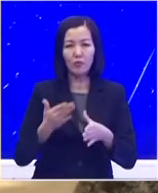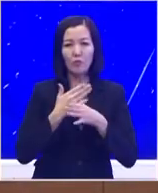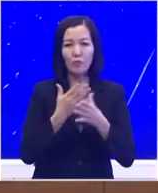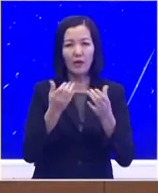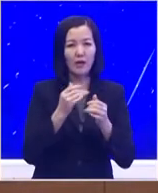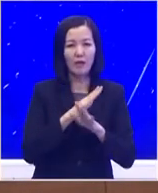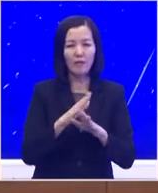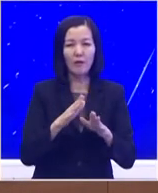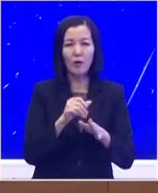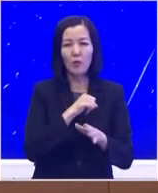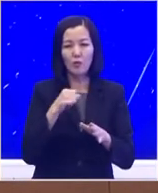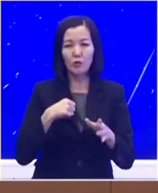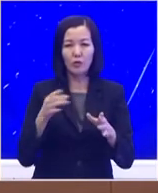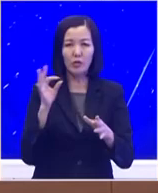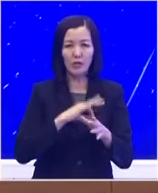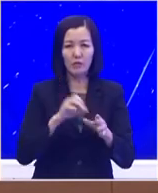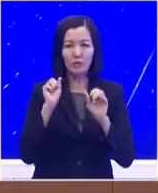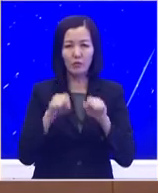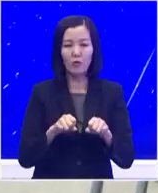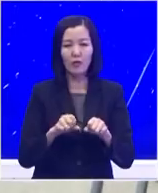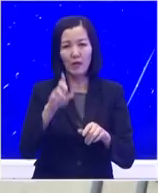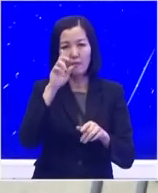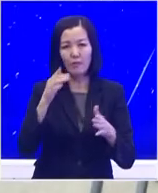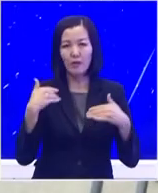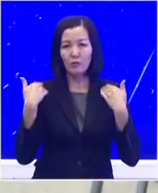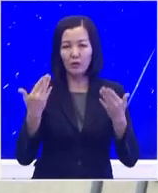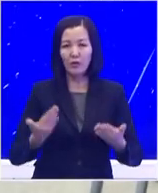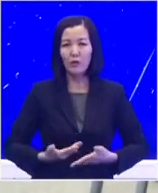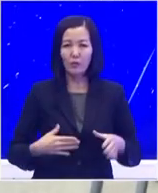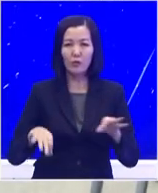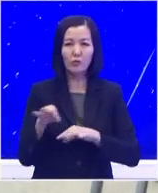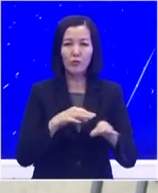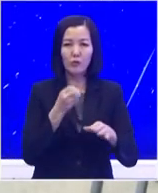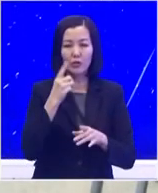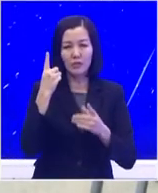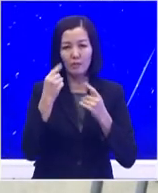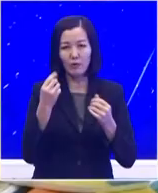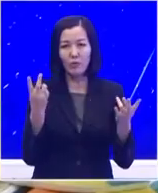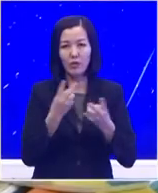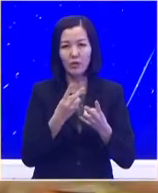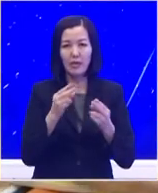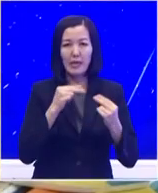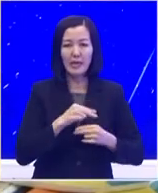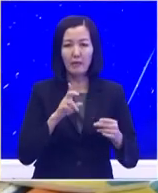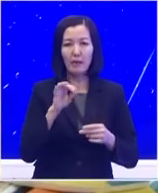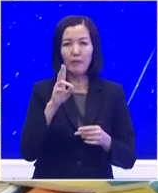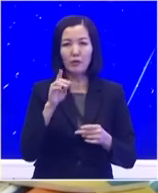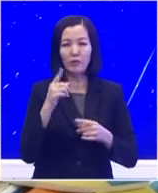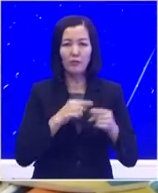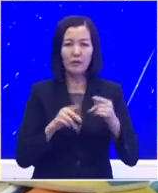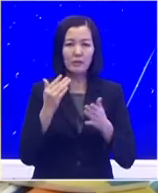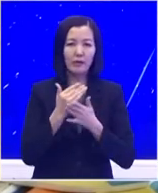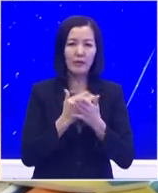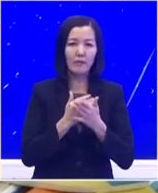алмай күндерін күнелтуге болады. Ол үшін мемлекет ұсынған әлеуметтік жобаларды жақсы білу қажет. Еңбек бастау бизнес